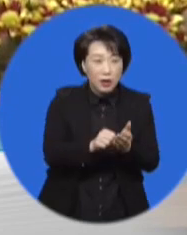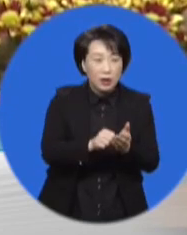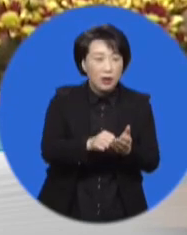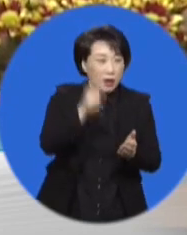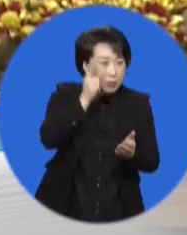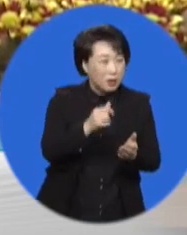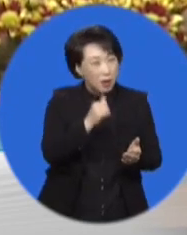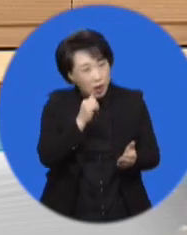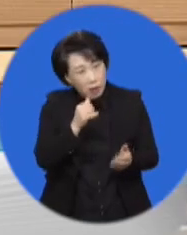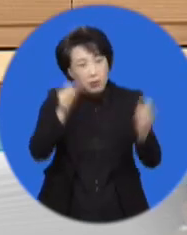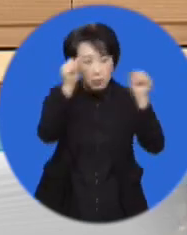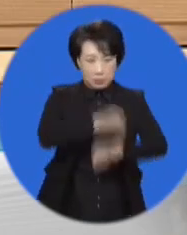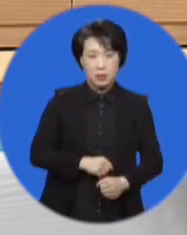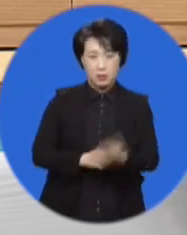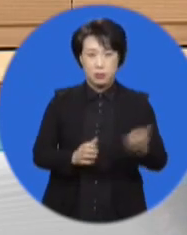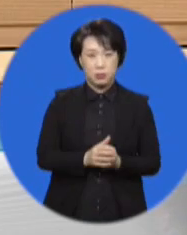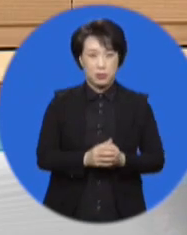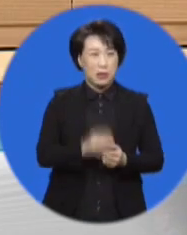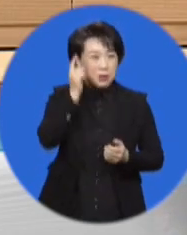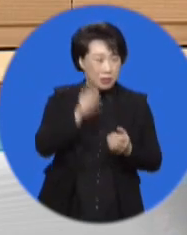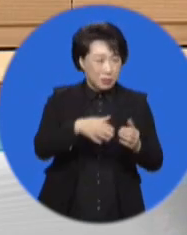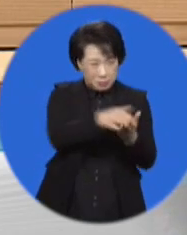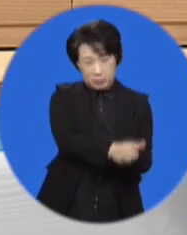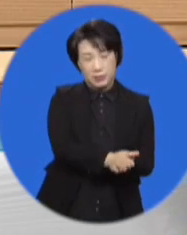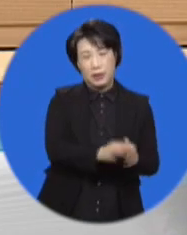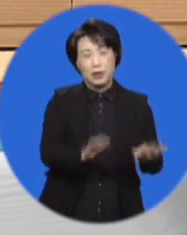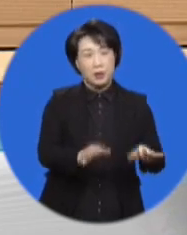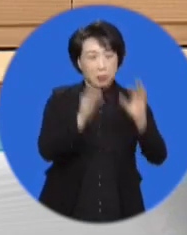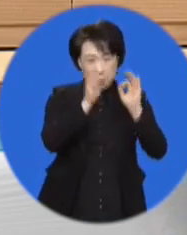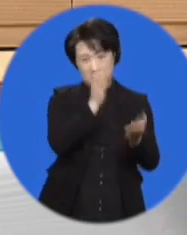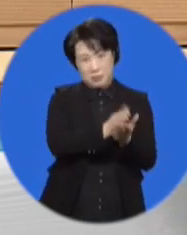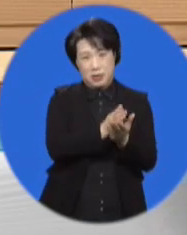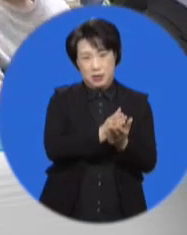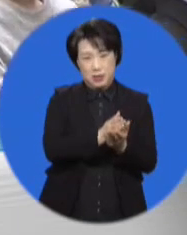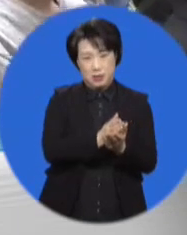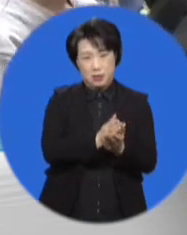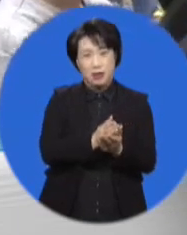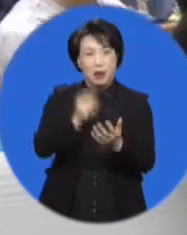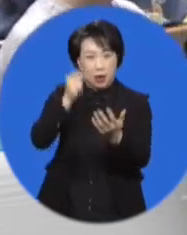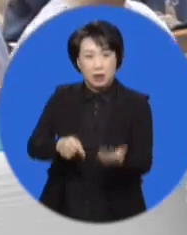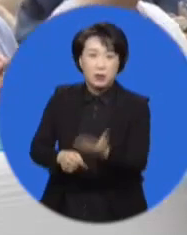망친다. 보지 말자고 할 때 보지 않는 것이 복이야.